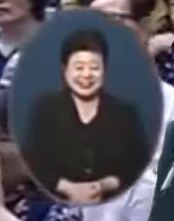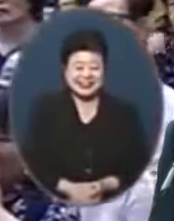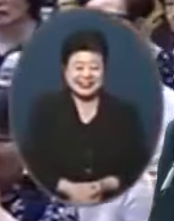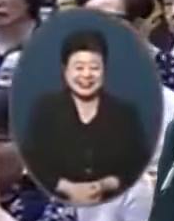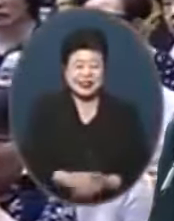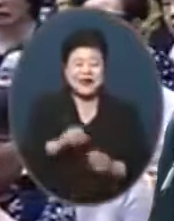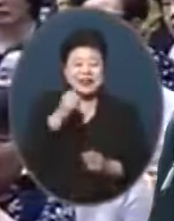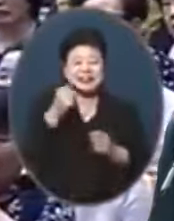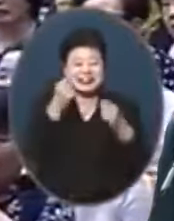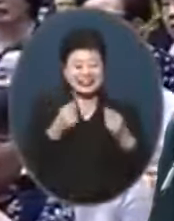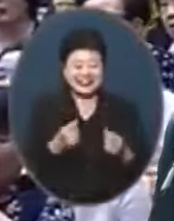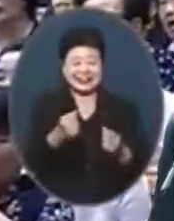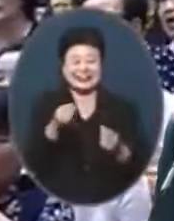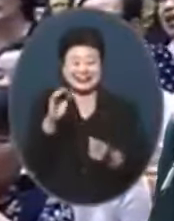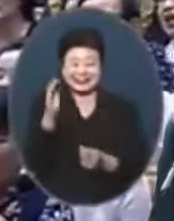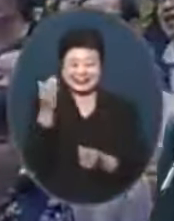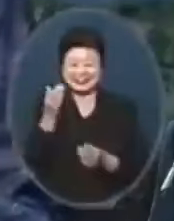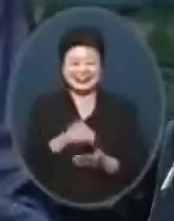오래 살겠지요?